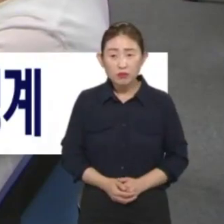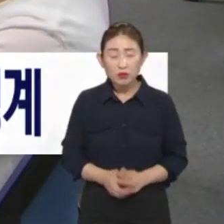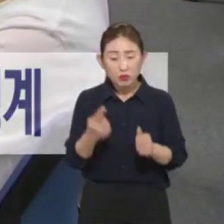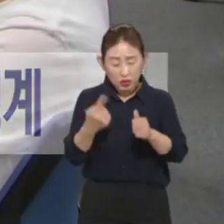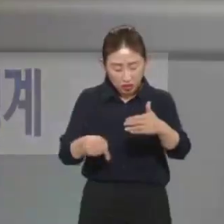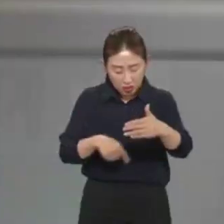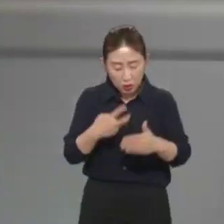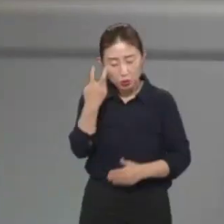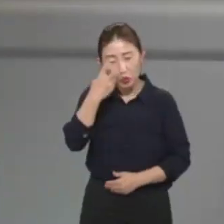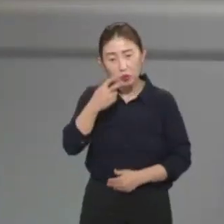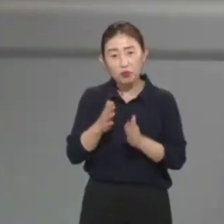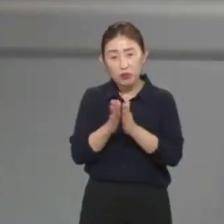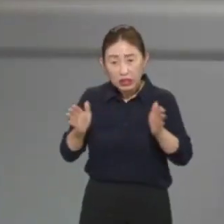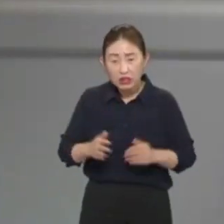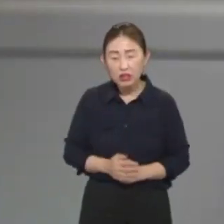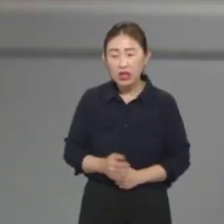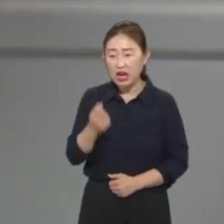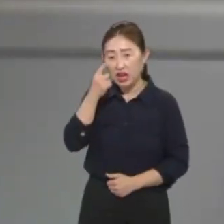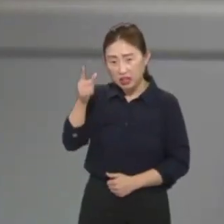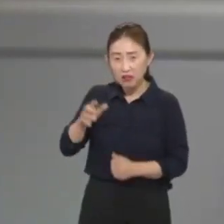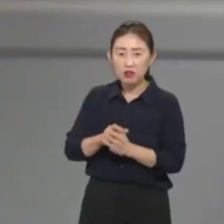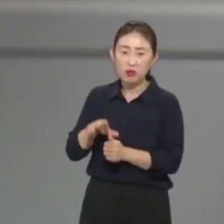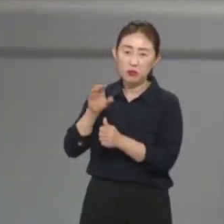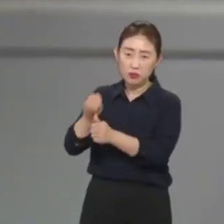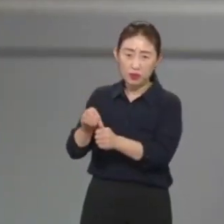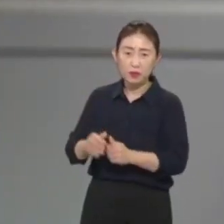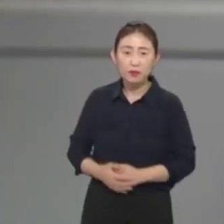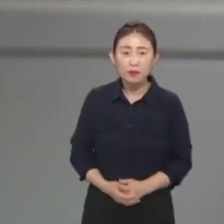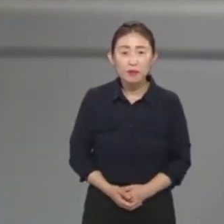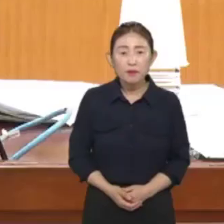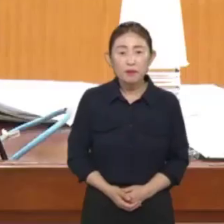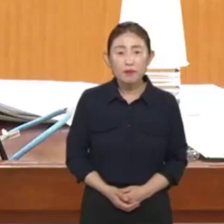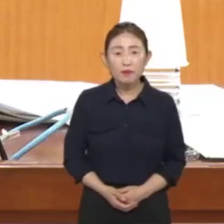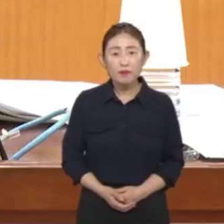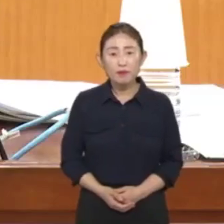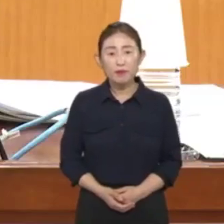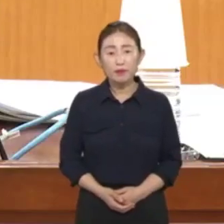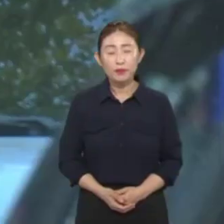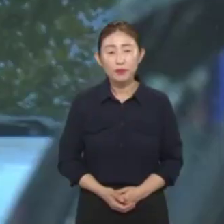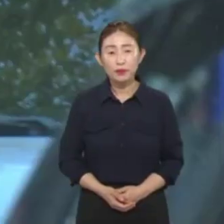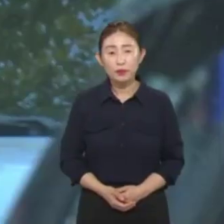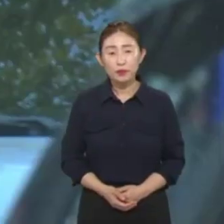자체 조사에 착수해 송 의원을 윤리위에 해부한 바 있습니다.